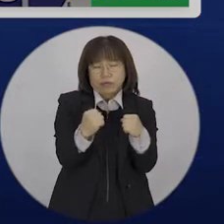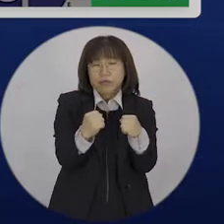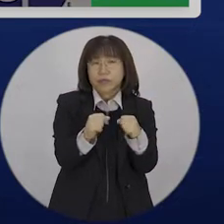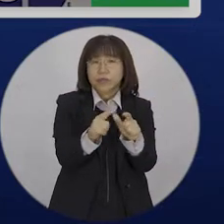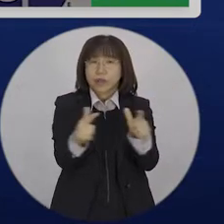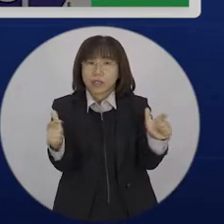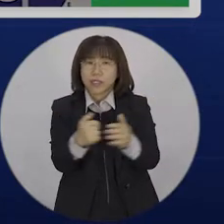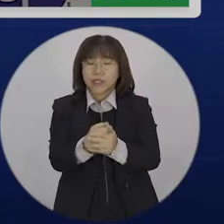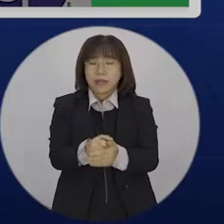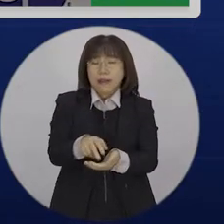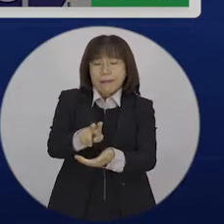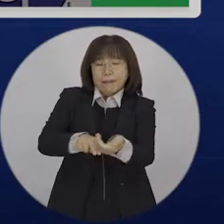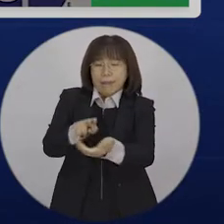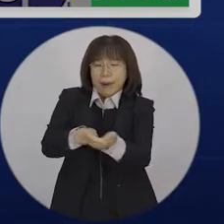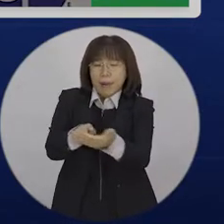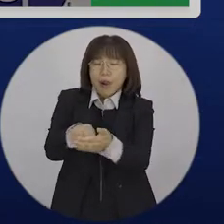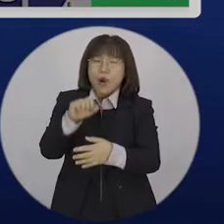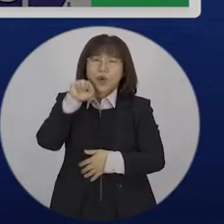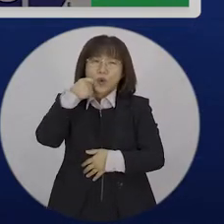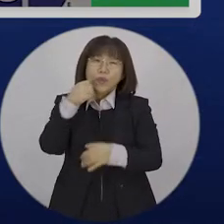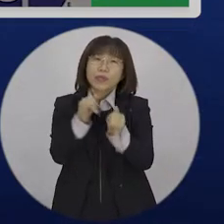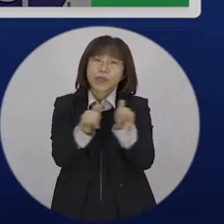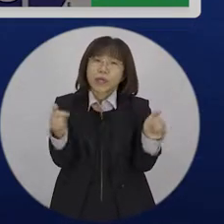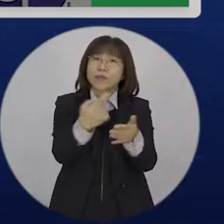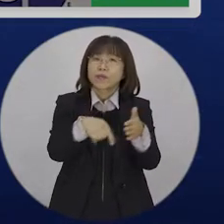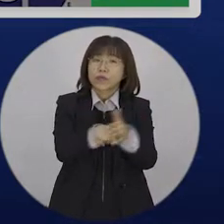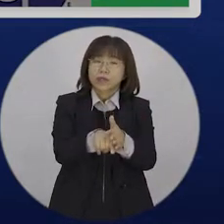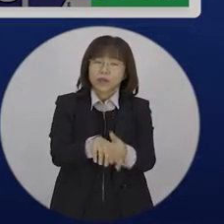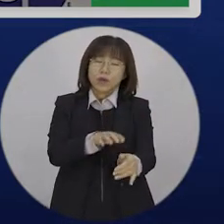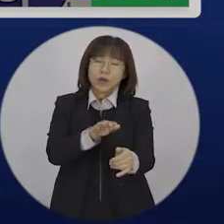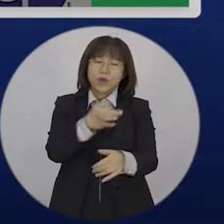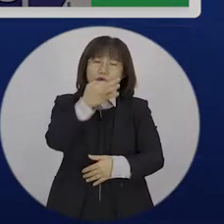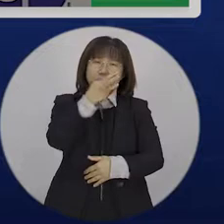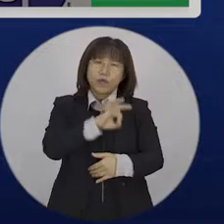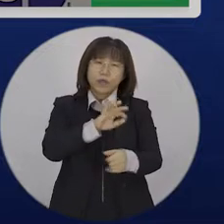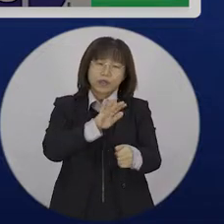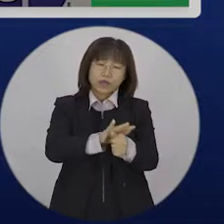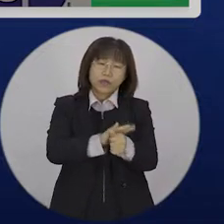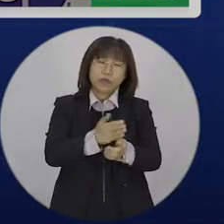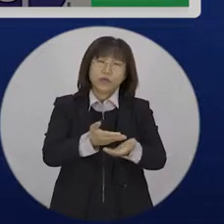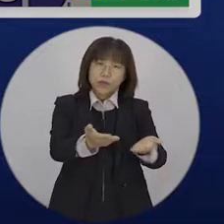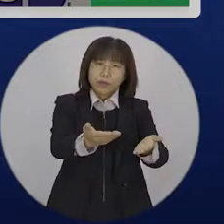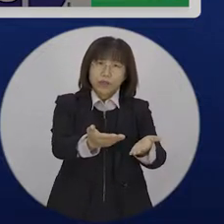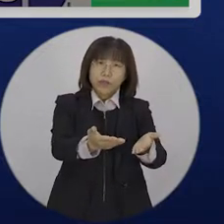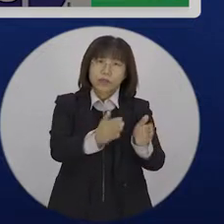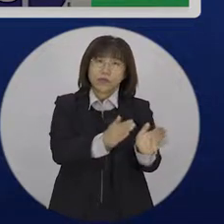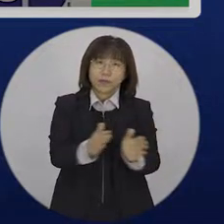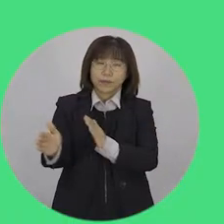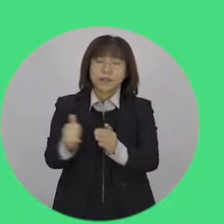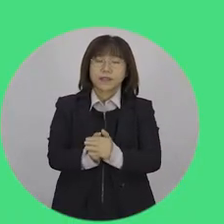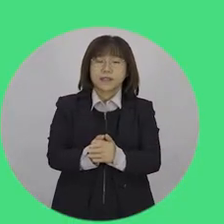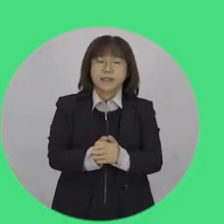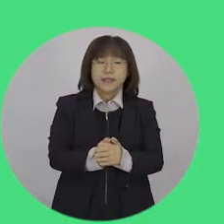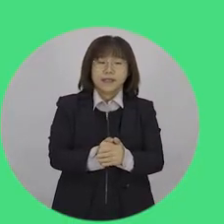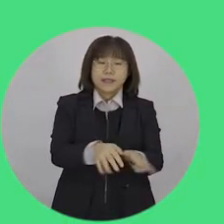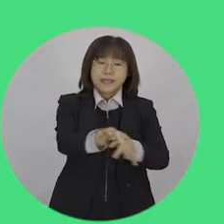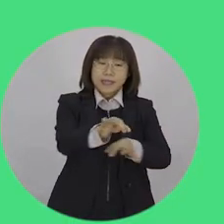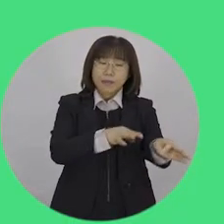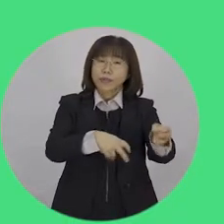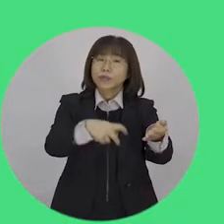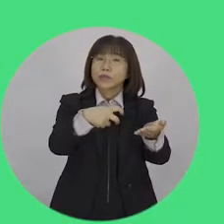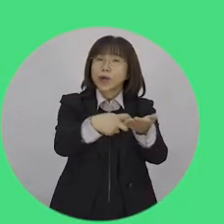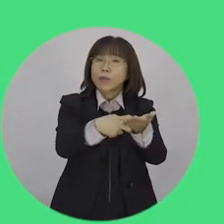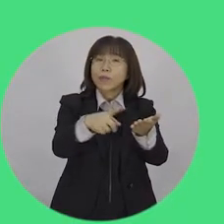어려움을 겪고 있는 지역 소상공인들의 매출 증대에 도움을 주기 위해 마련됐습니다 상품권은